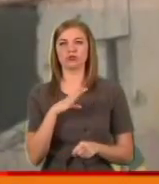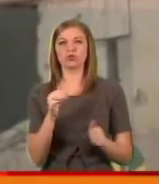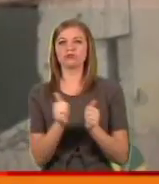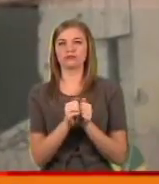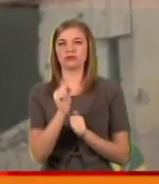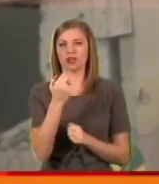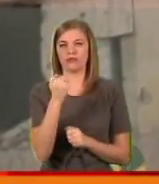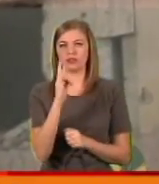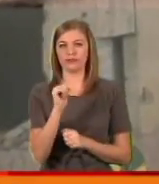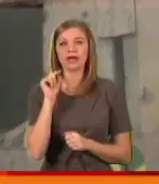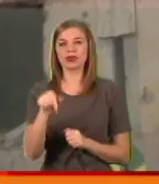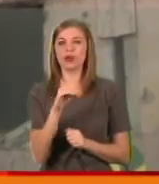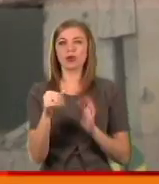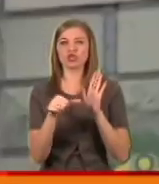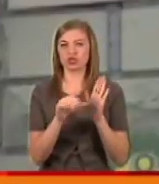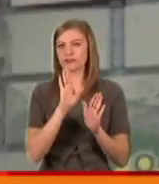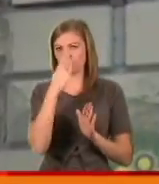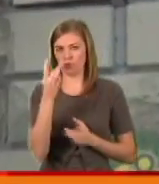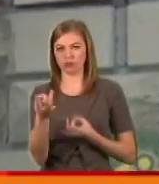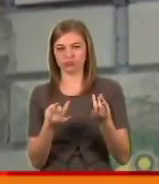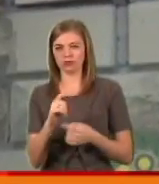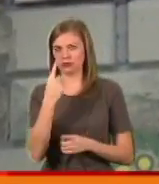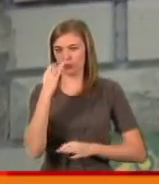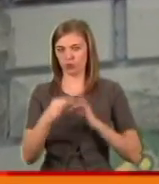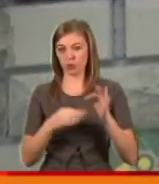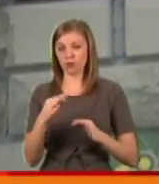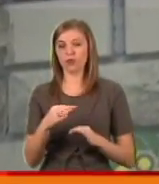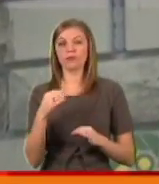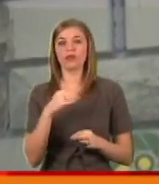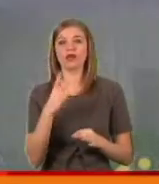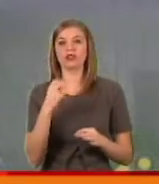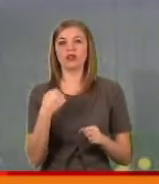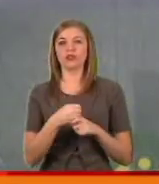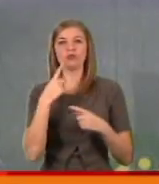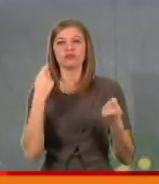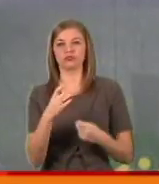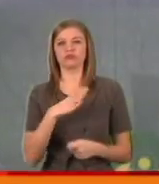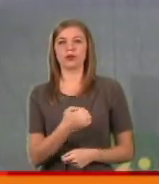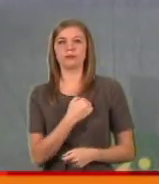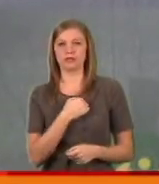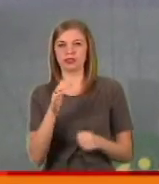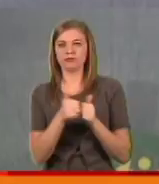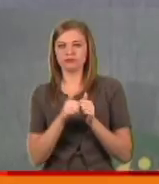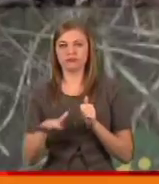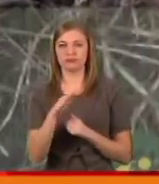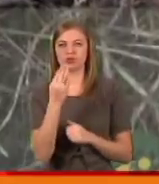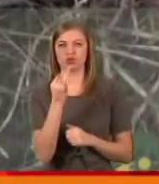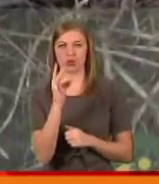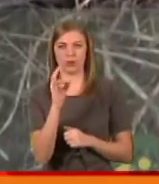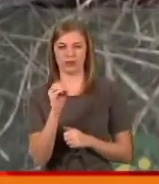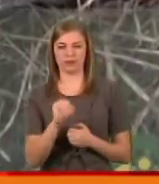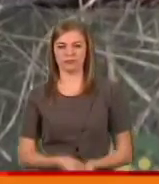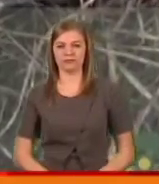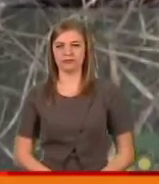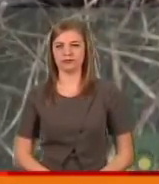захисникам Авдіївки. Там аж 6 ворожих провокацій за добу. Не до святкувань було і бійцям в околицях Широкиного. Безпека.